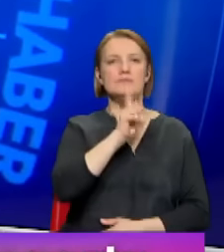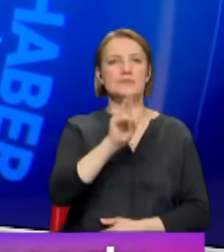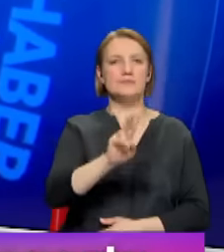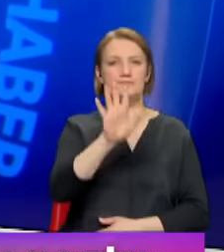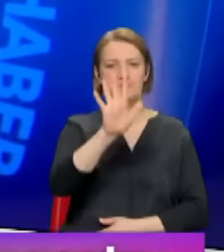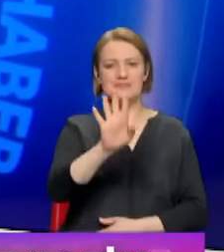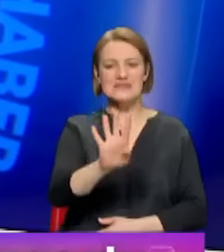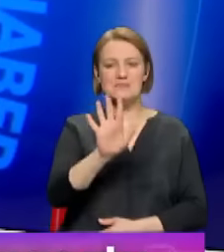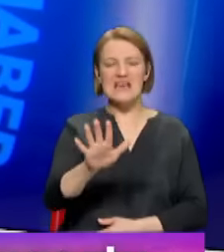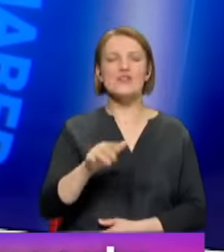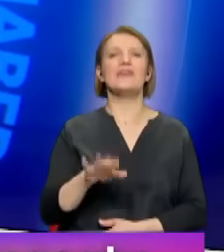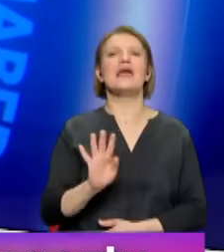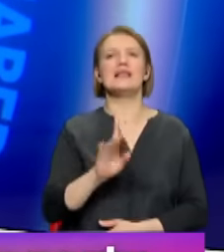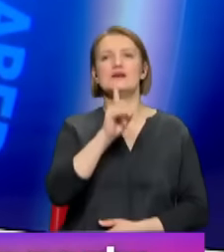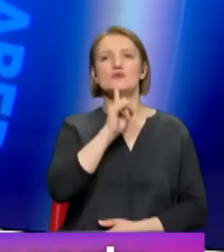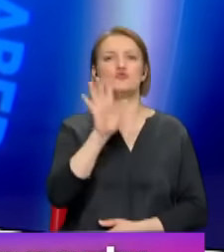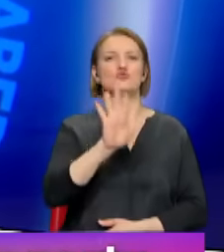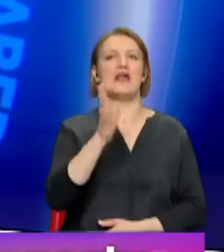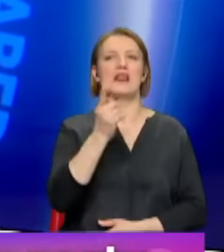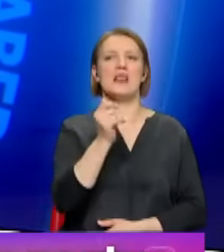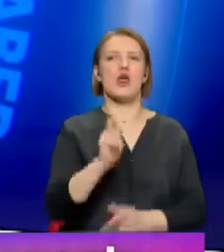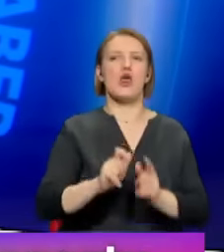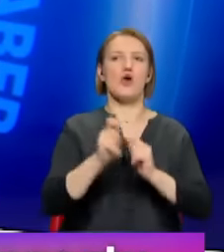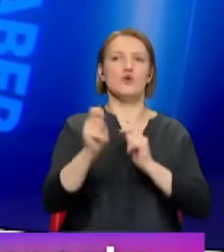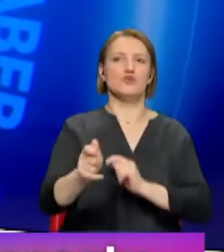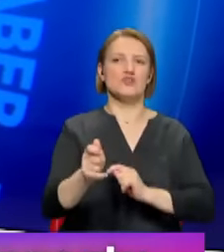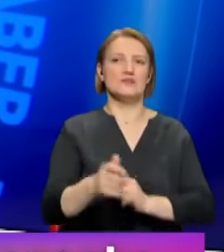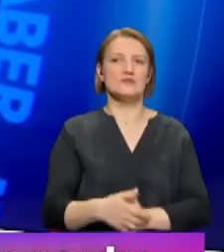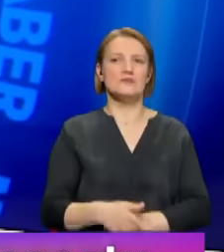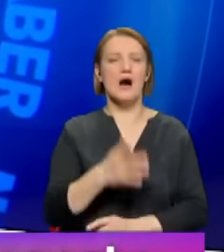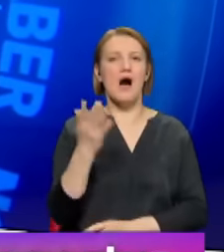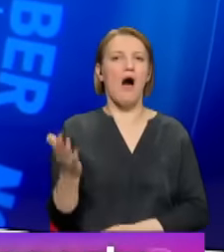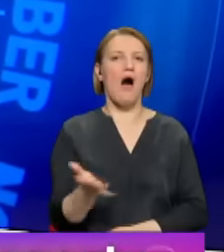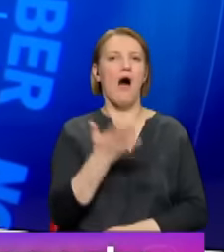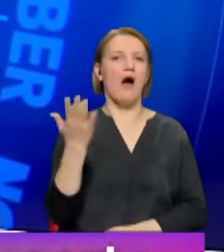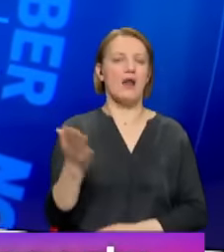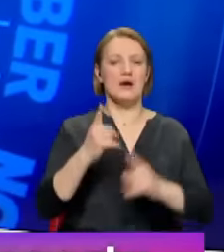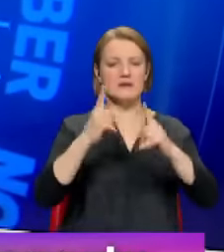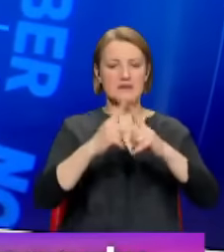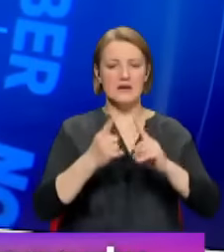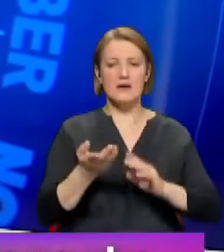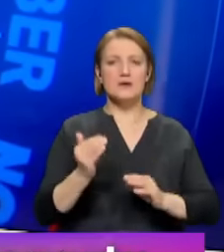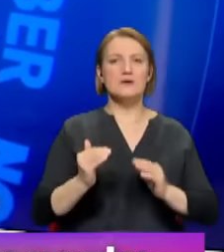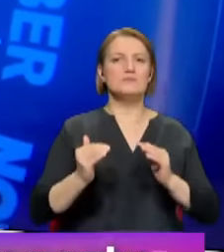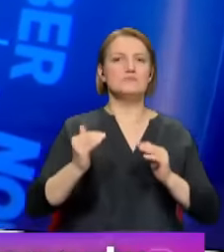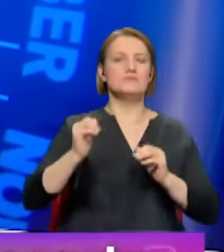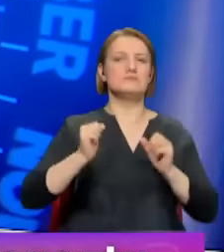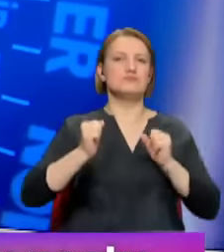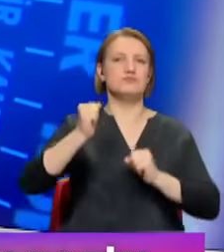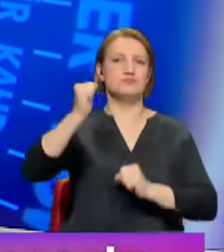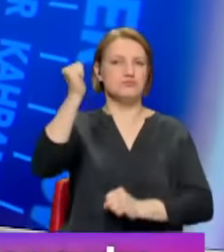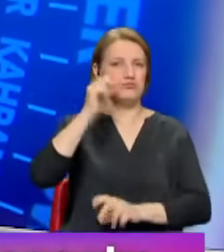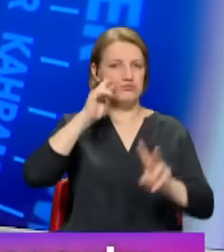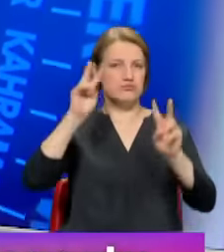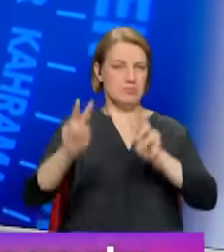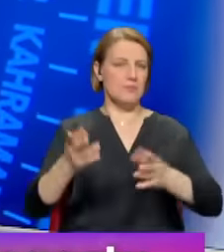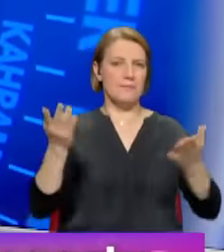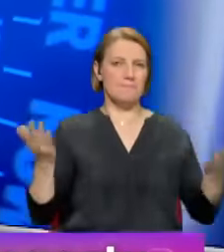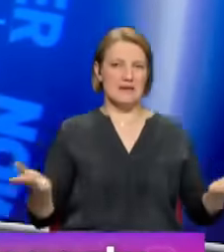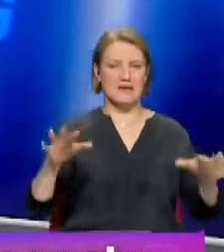45 kuruş değil de 150 lira ödeyeceğiz o tarihte. Hala rakamların yukarıya doğru tırmandığını da göreceğiz.